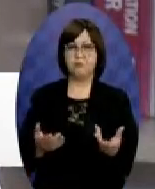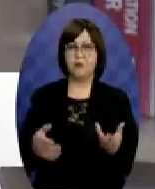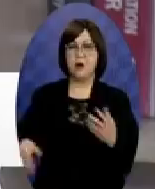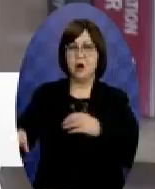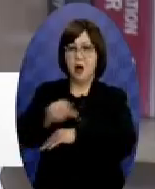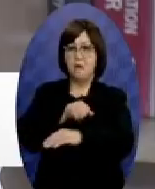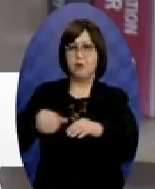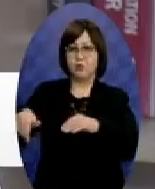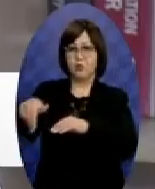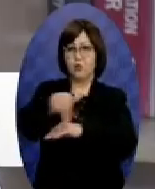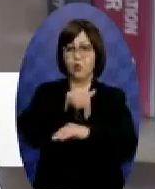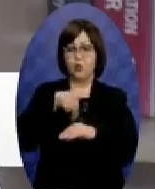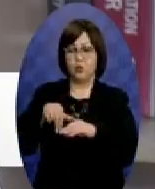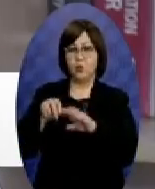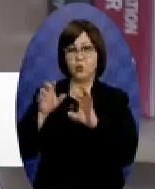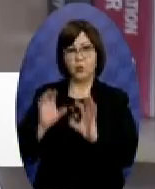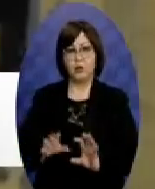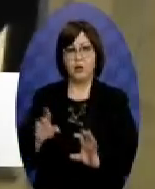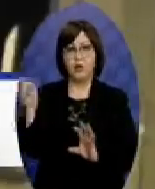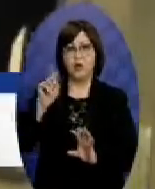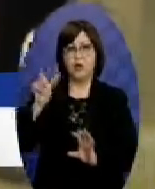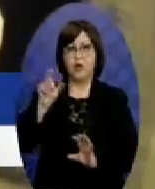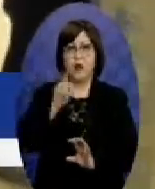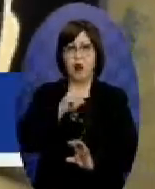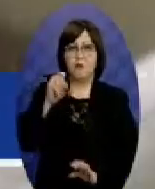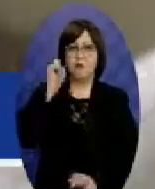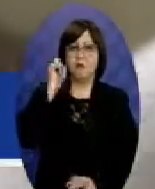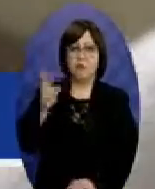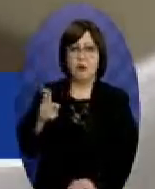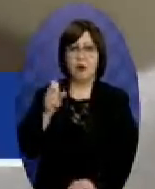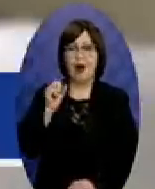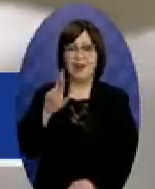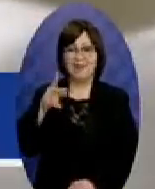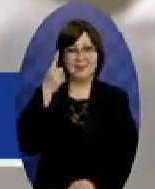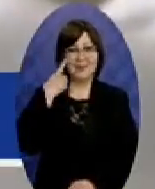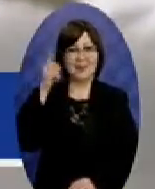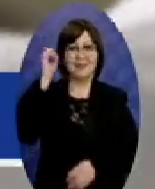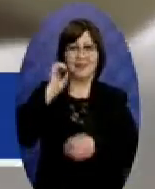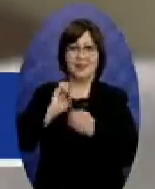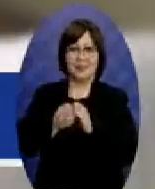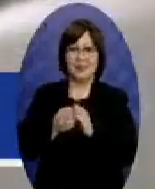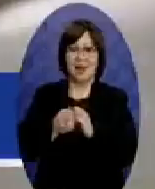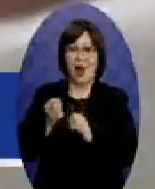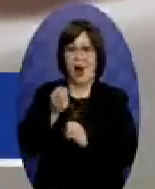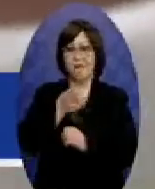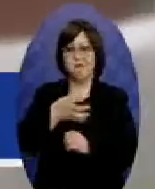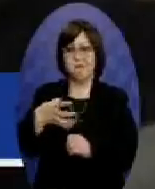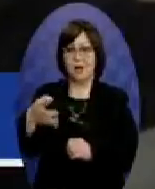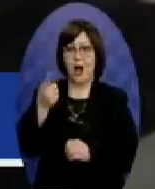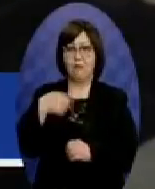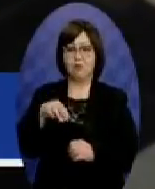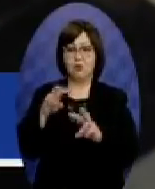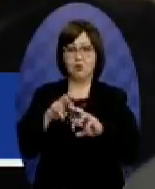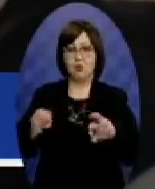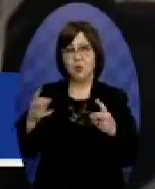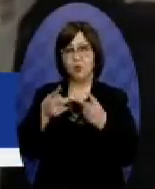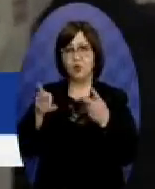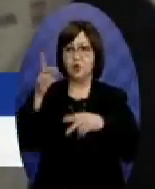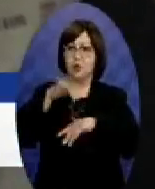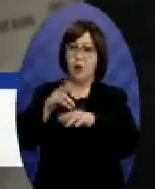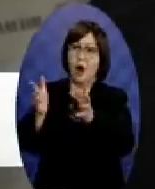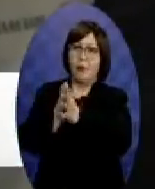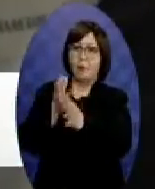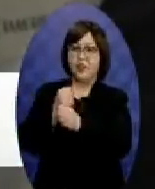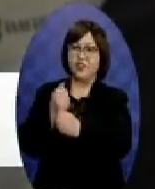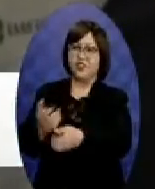Дүүргүүдэд хүлээлттэй болсон тийм ээ. Хизээ хаан багны аян хавтар судлын төв хэмэрх юм бэ гэдэг. Тэгэхээр энэ бол өөрөө хүлээлтэл бий болгож,